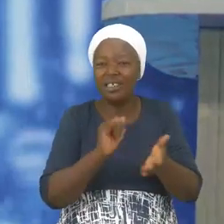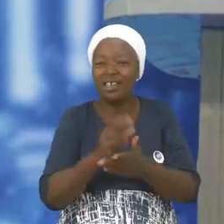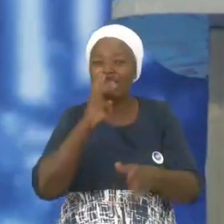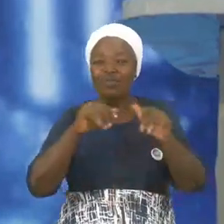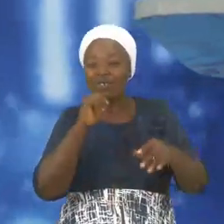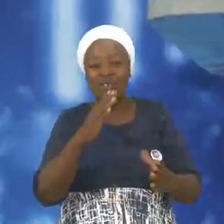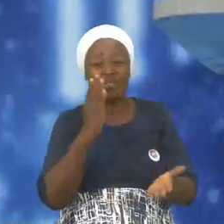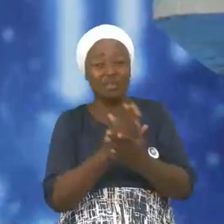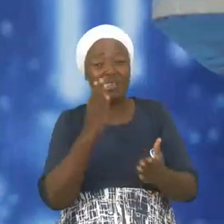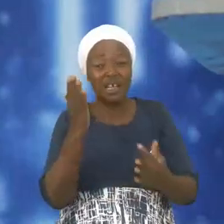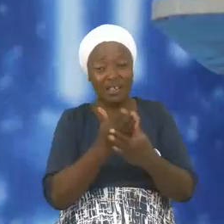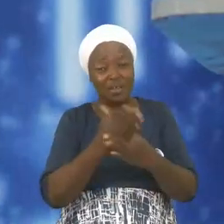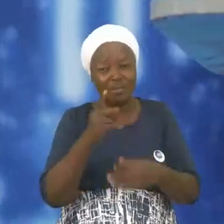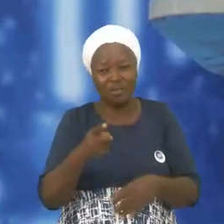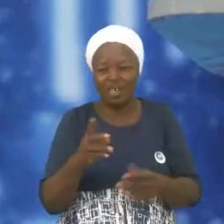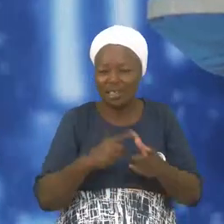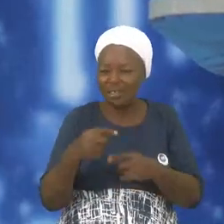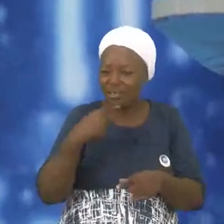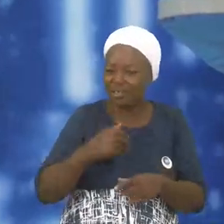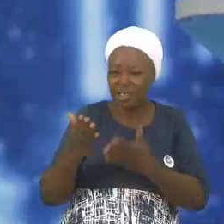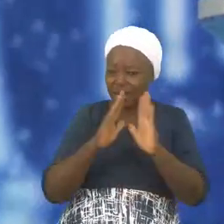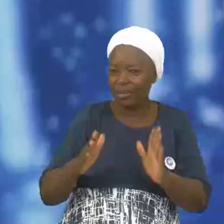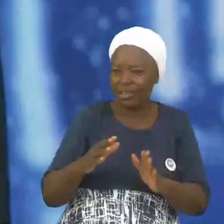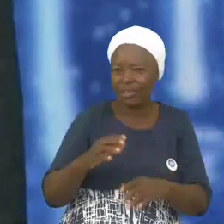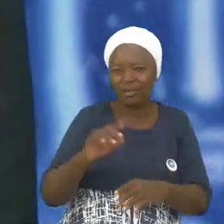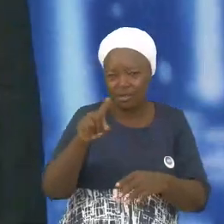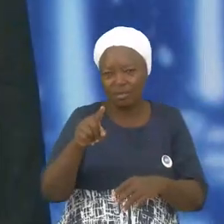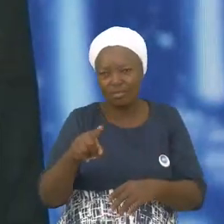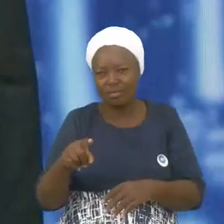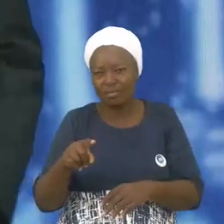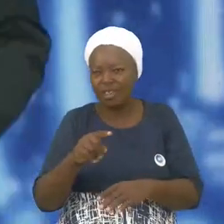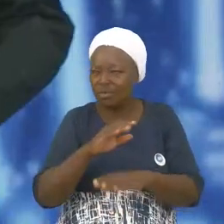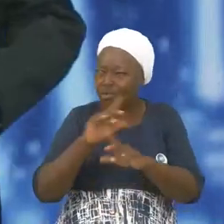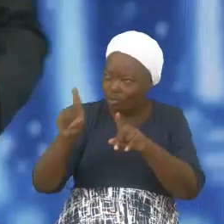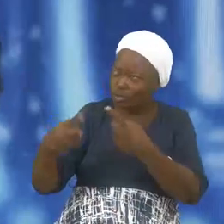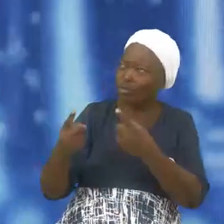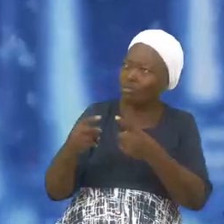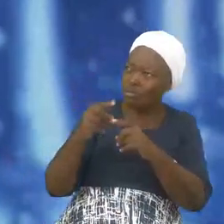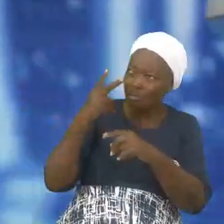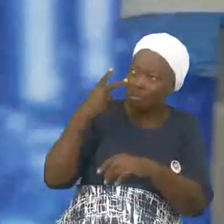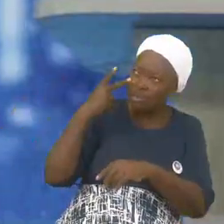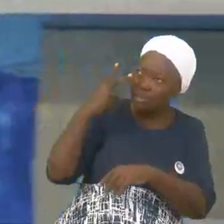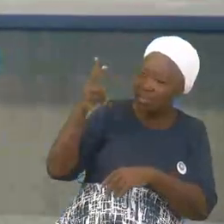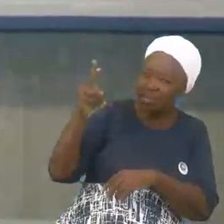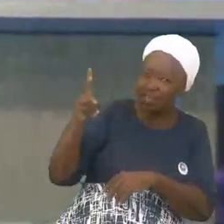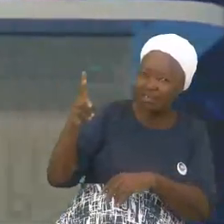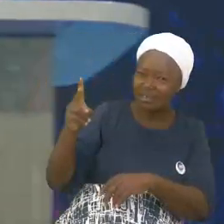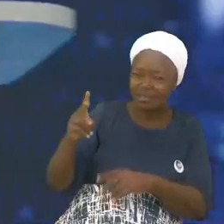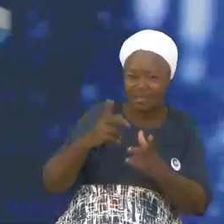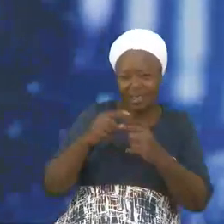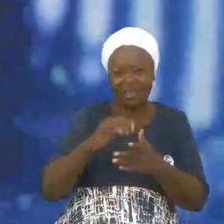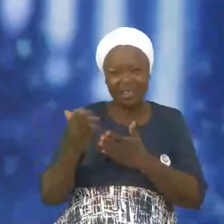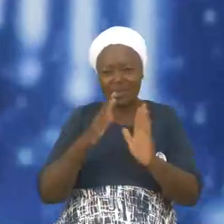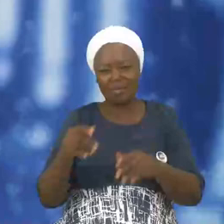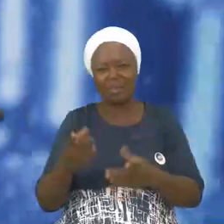il a dit, cours pour que la pluie ne t'arrête pas. Il a dit à son serviteur,